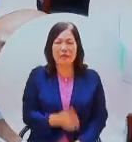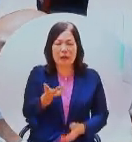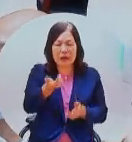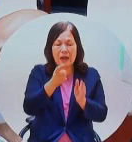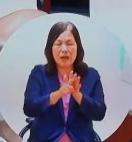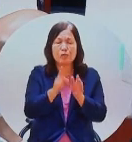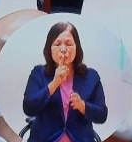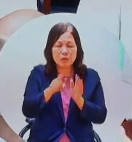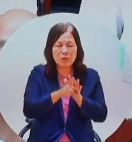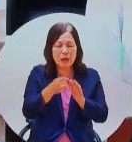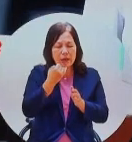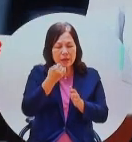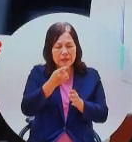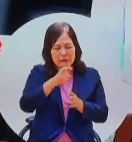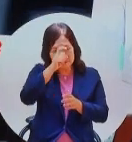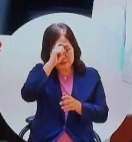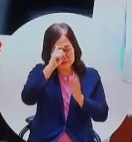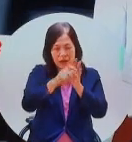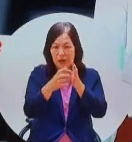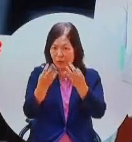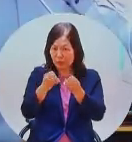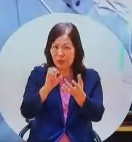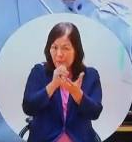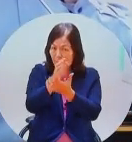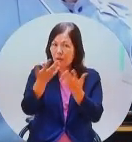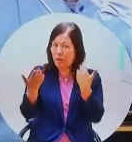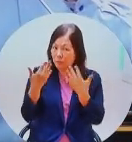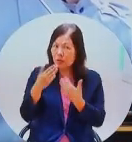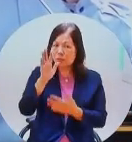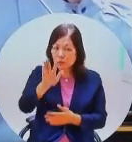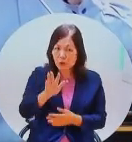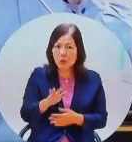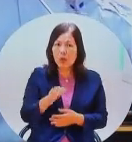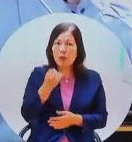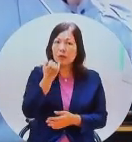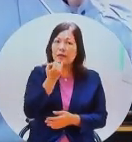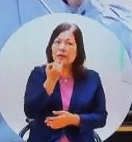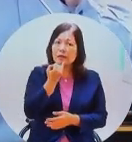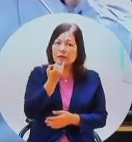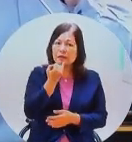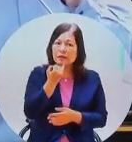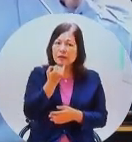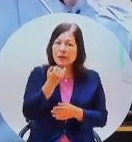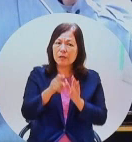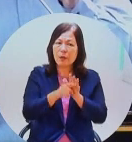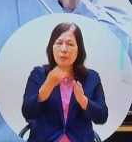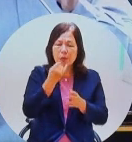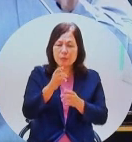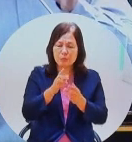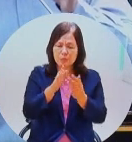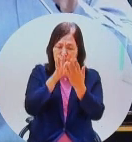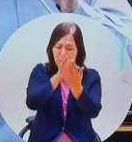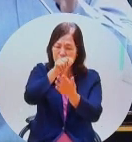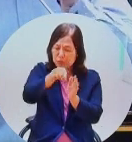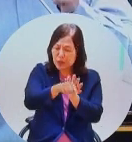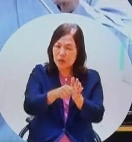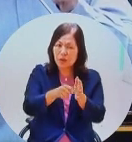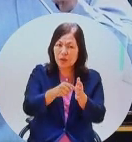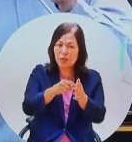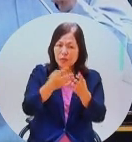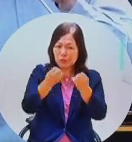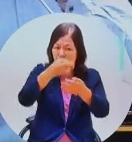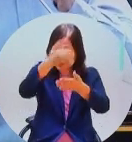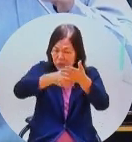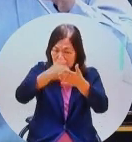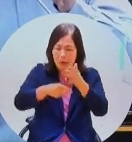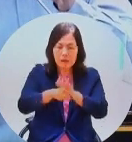可以回答。 这个数量报告的很清楚，您能不能因为始终没有人愿意去面对焚化炉减量这件事